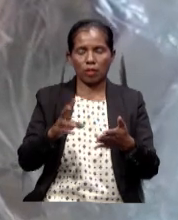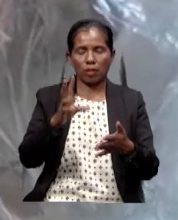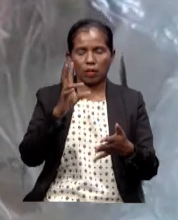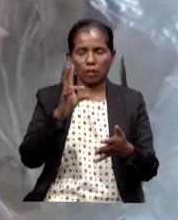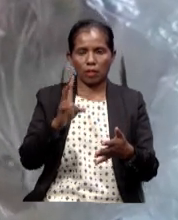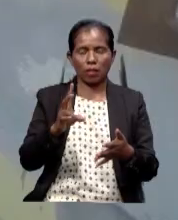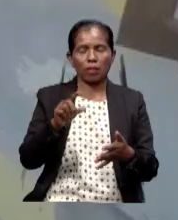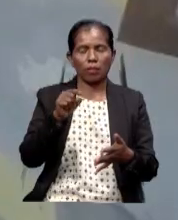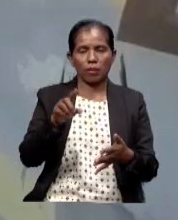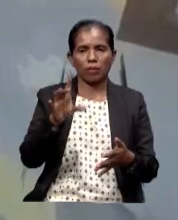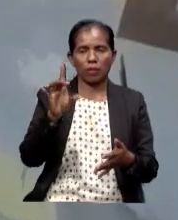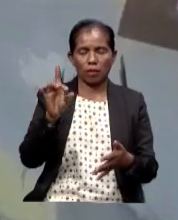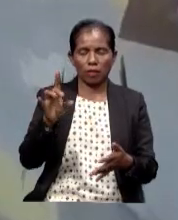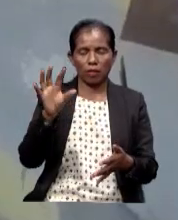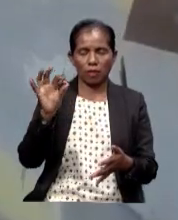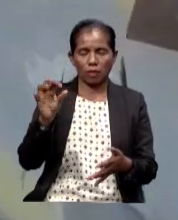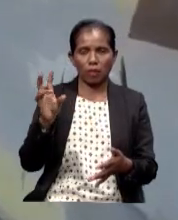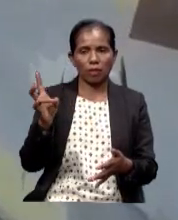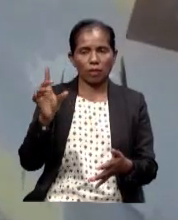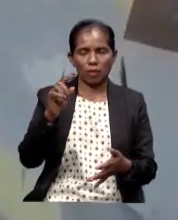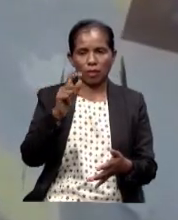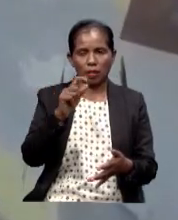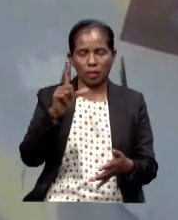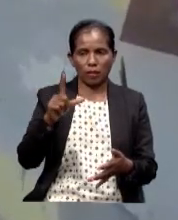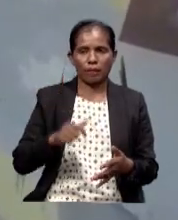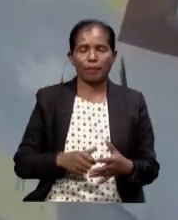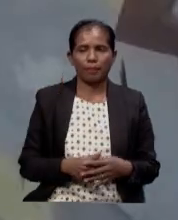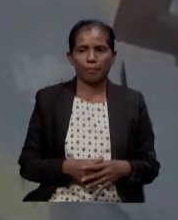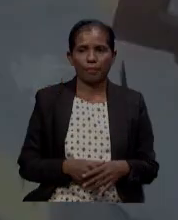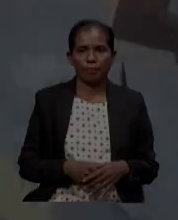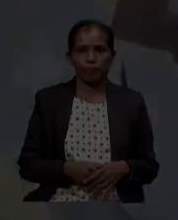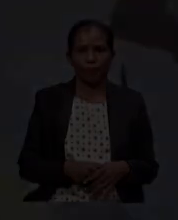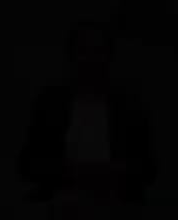pontu nentolu walunulu TL. Tomeda Silva, Jemen.